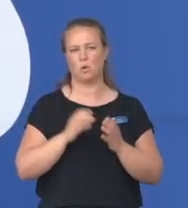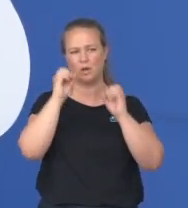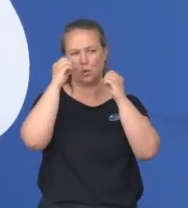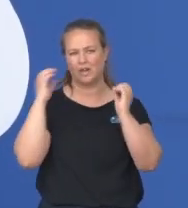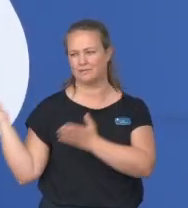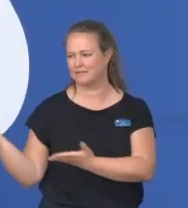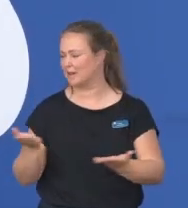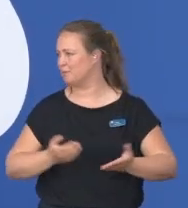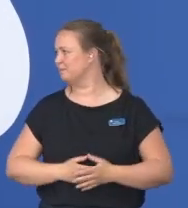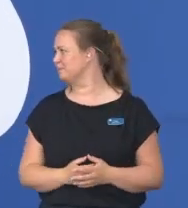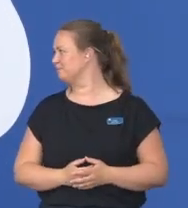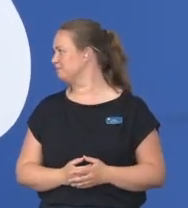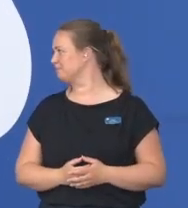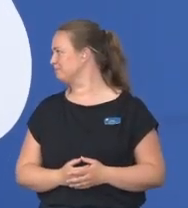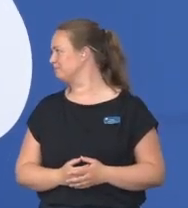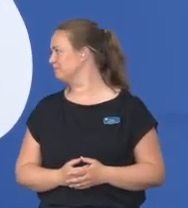välkomna!